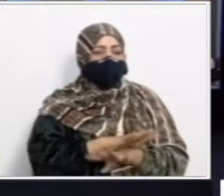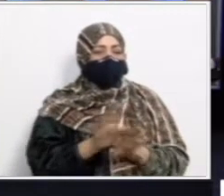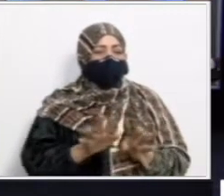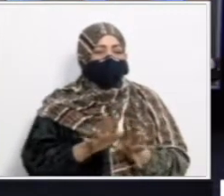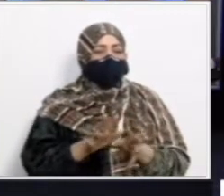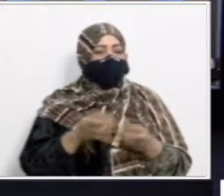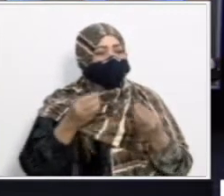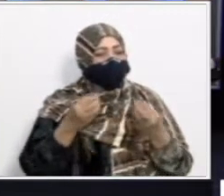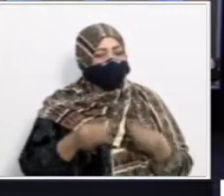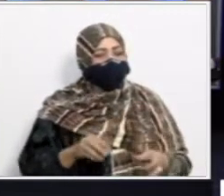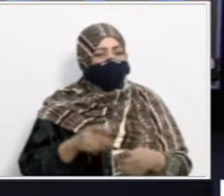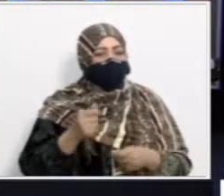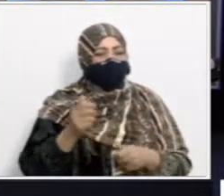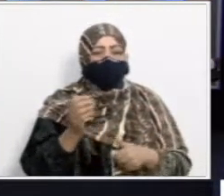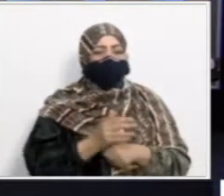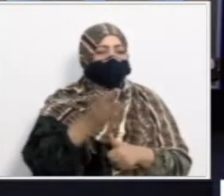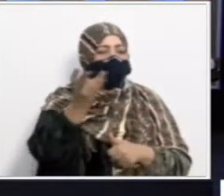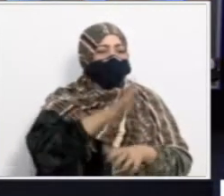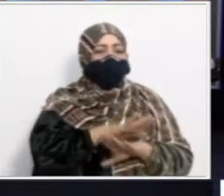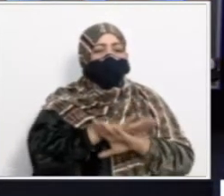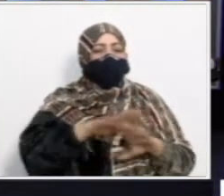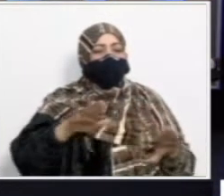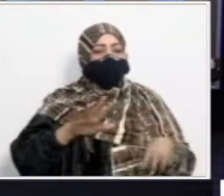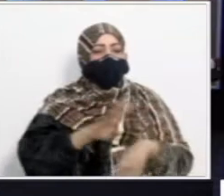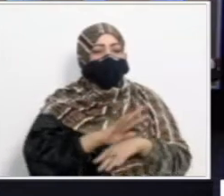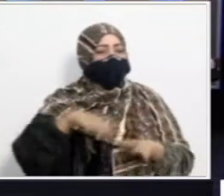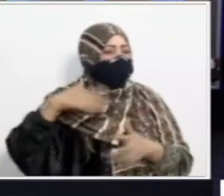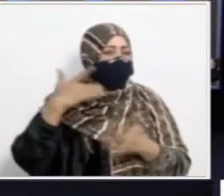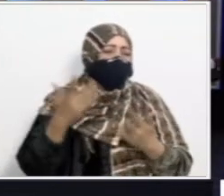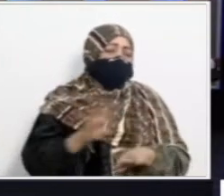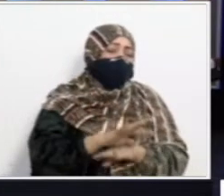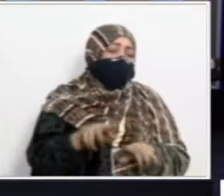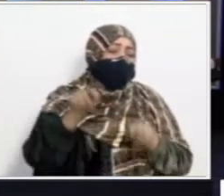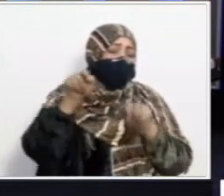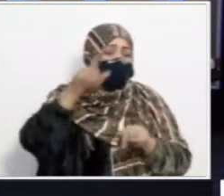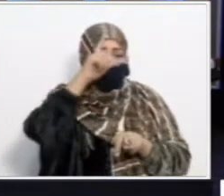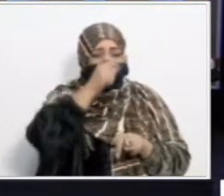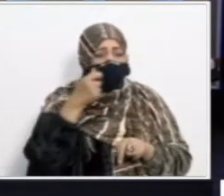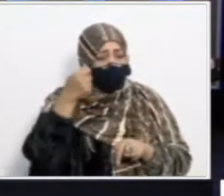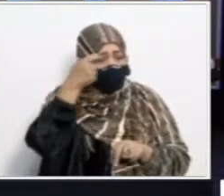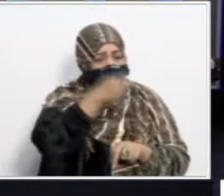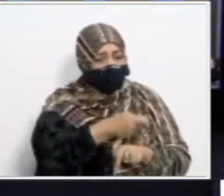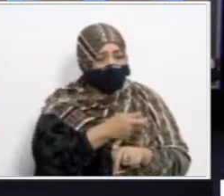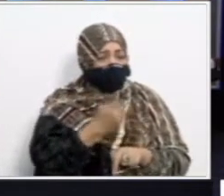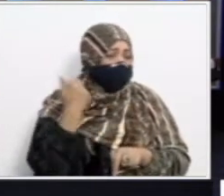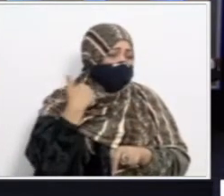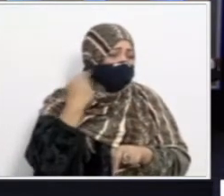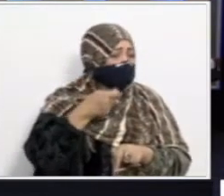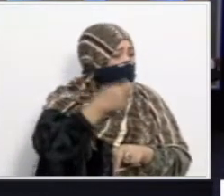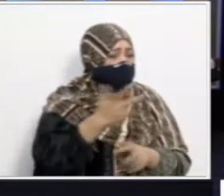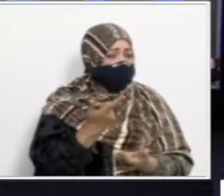أولاده من غير فرح المبلغ هذا يعتبر يعني دين في دمتي والله مش لازم والله أنت نويت أنك